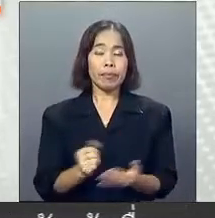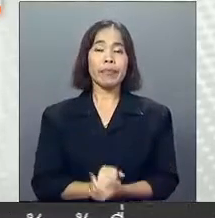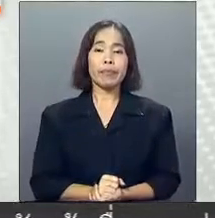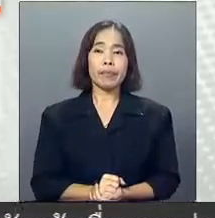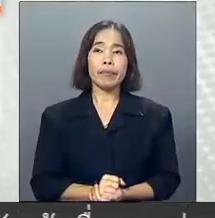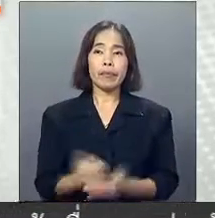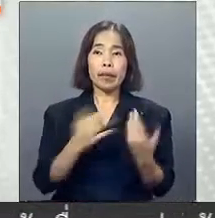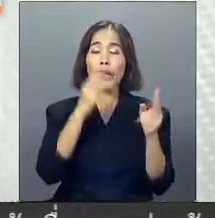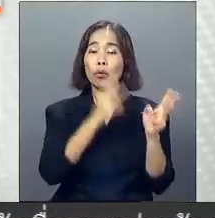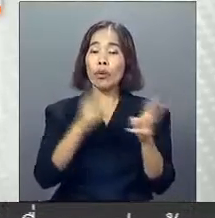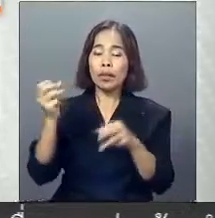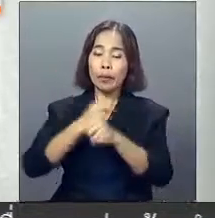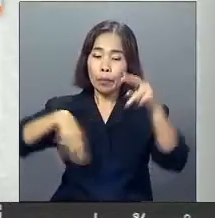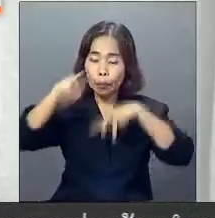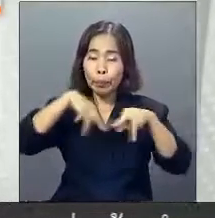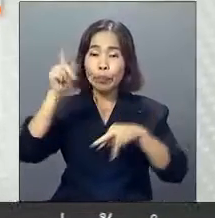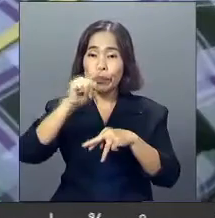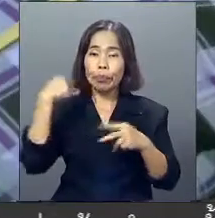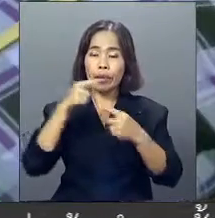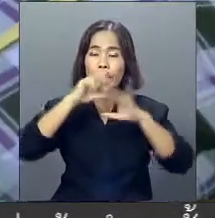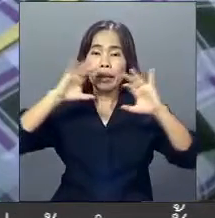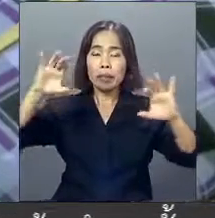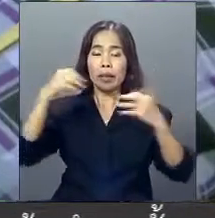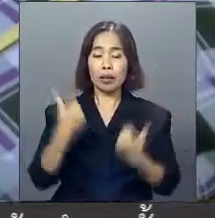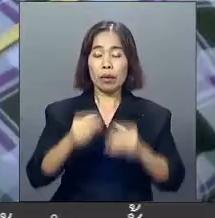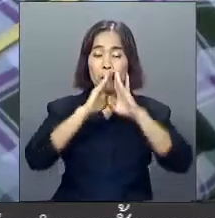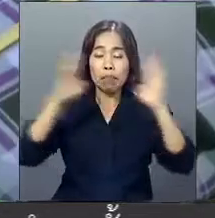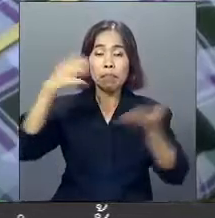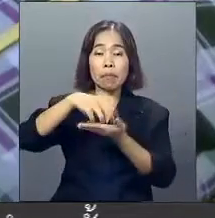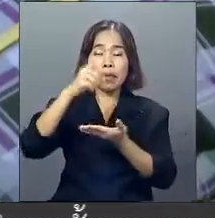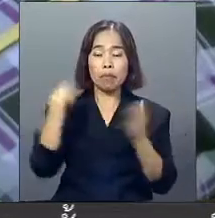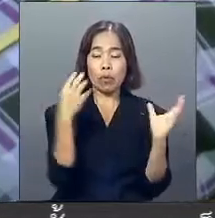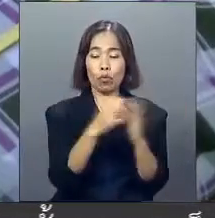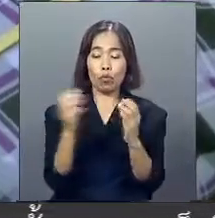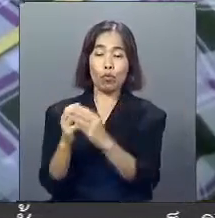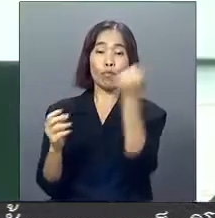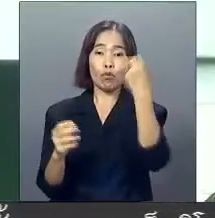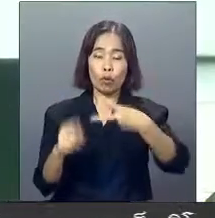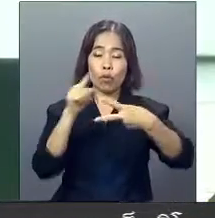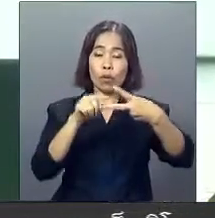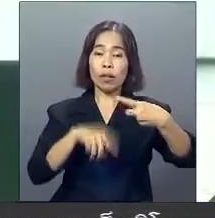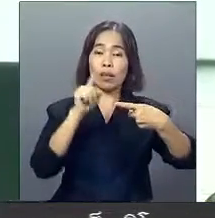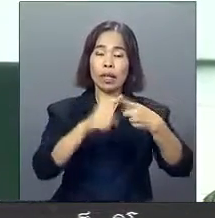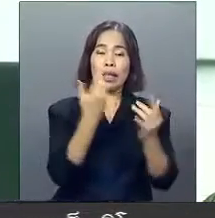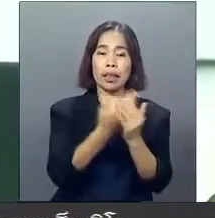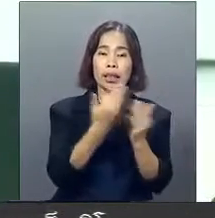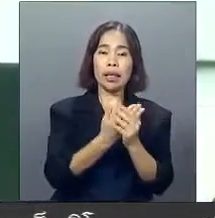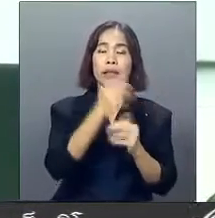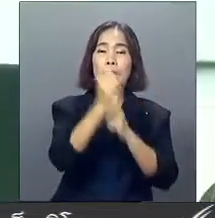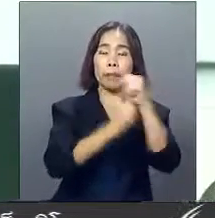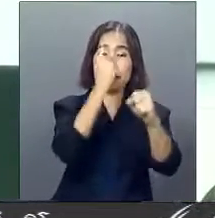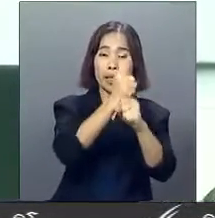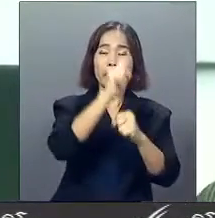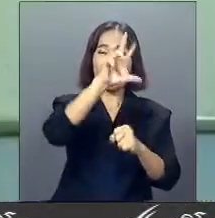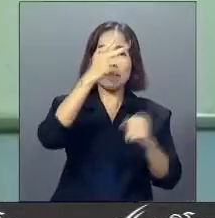ส่วมัรการดูแลความอยู่ที่รดบาเปิดเพยยออกมาตอนนี้แบ่งเป็สองกลมก็คือคนที่มีรายได้ตำกา 30 มบ่าตตะอี